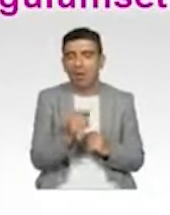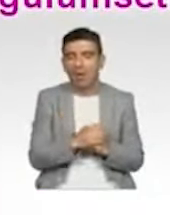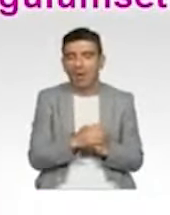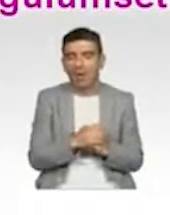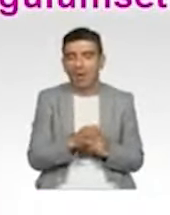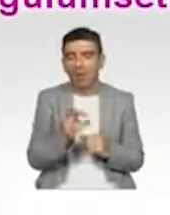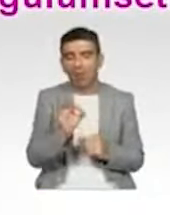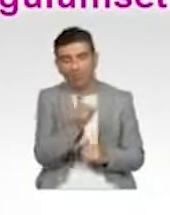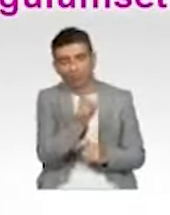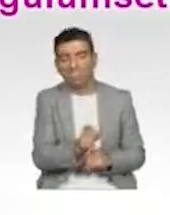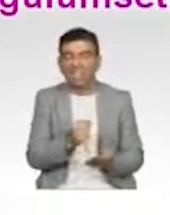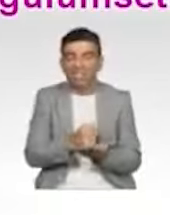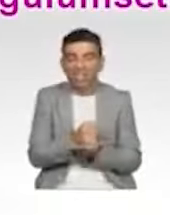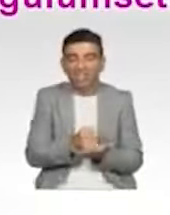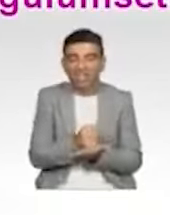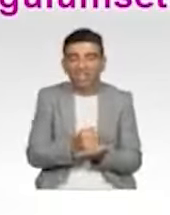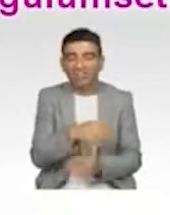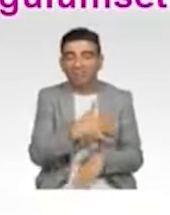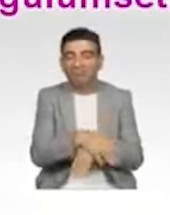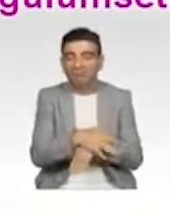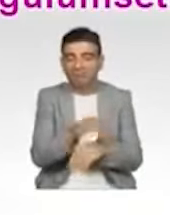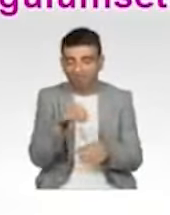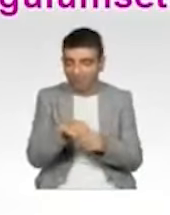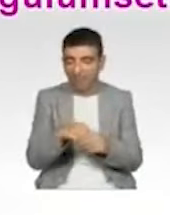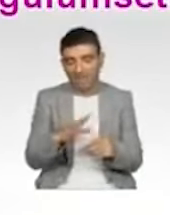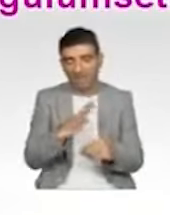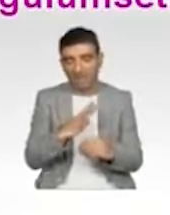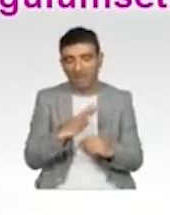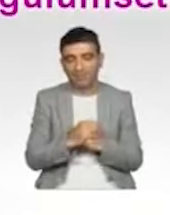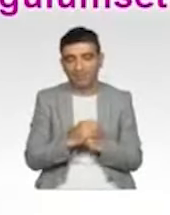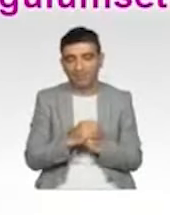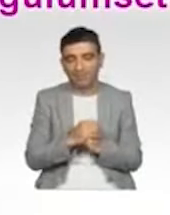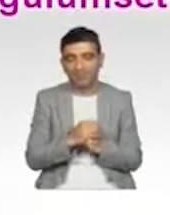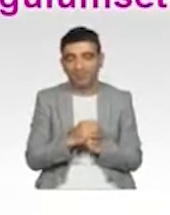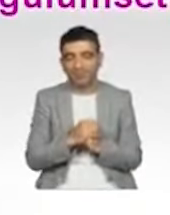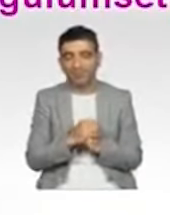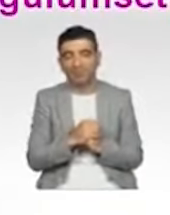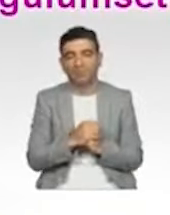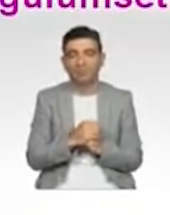bu tarz yeşillikler de var bizde.